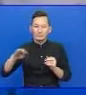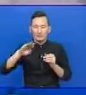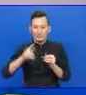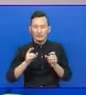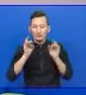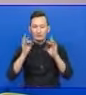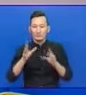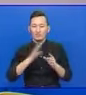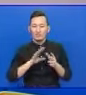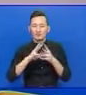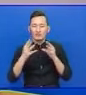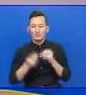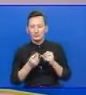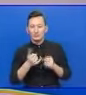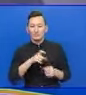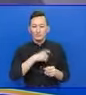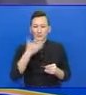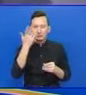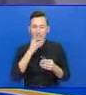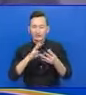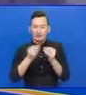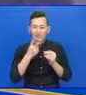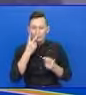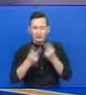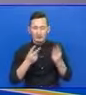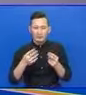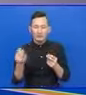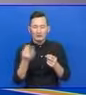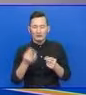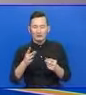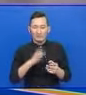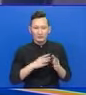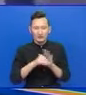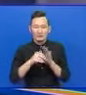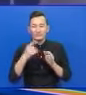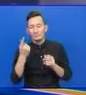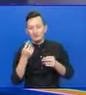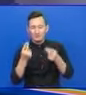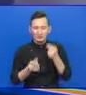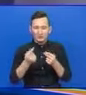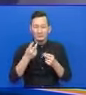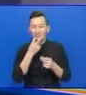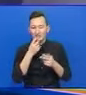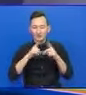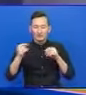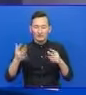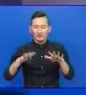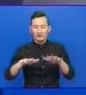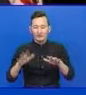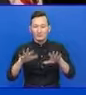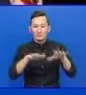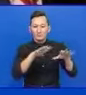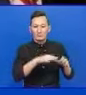Қазақы ауылдың тыныс тіршілігі шеберлікпен суреттелген туынды алдағы уақыттарда мектептерде, жоғары оқу орындар мен арнаулы